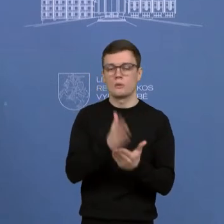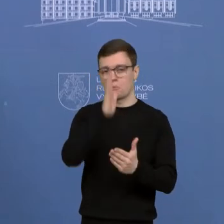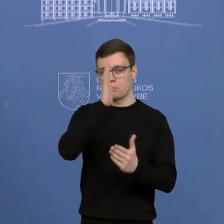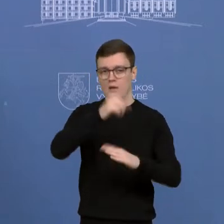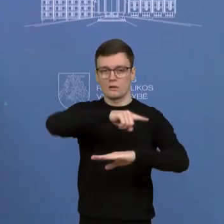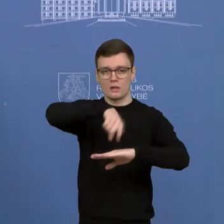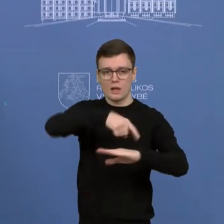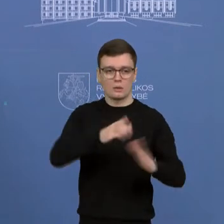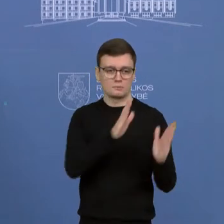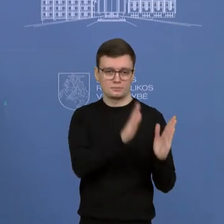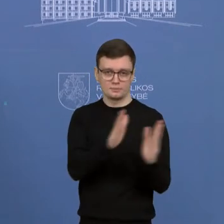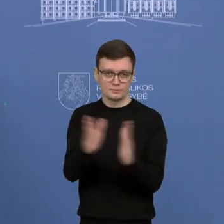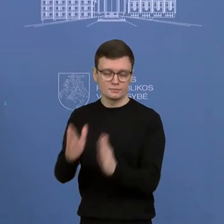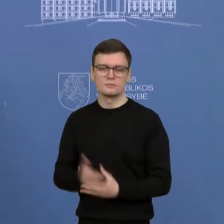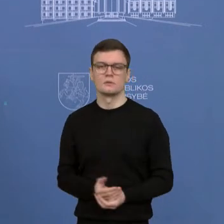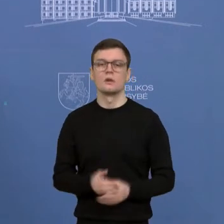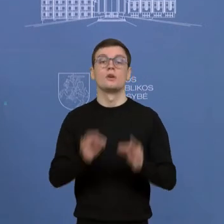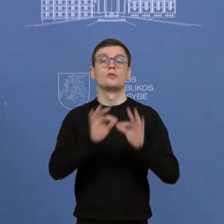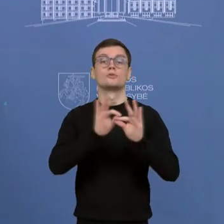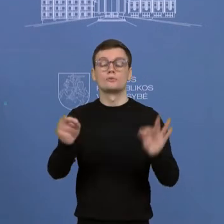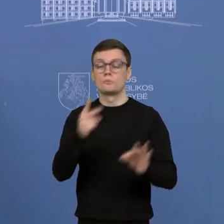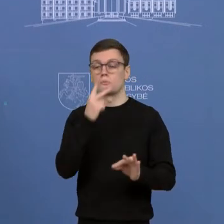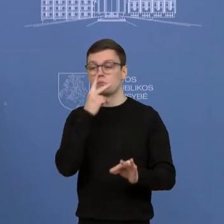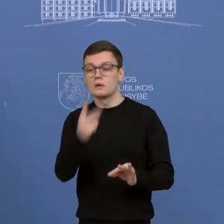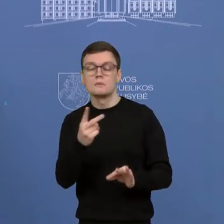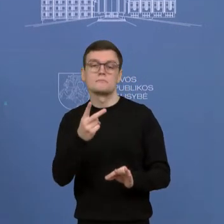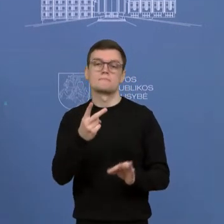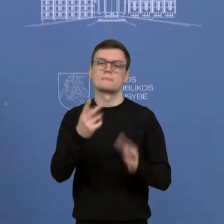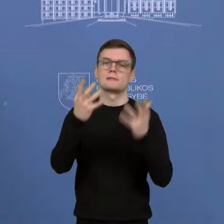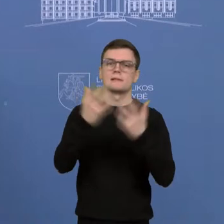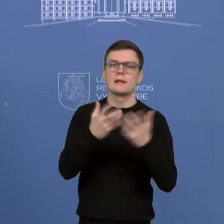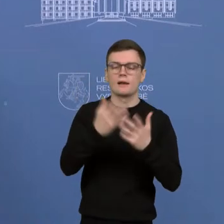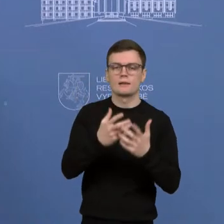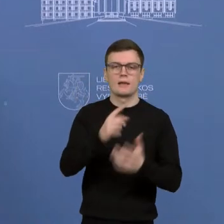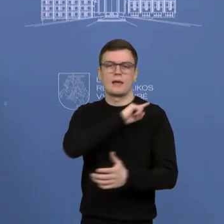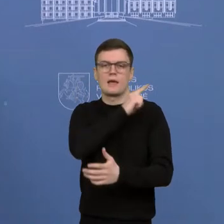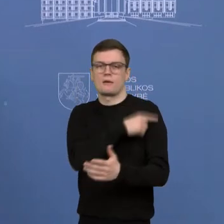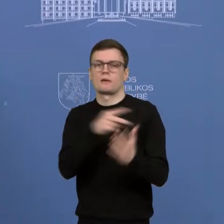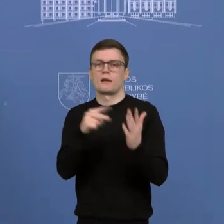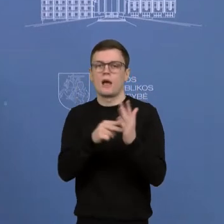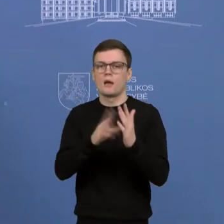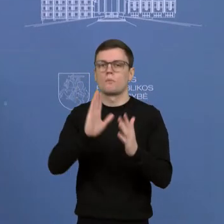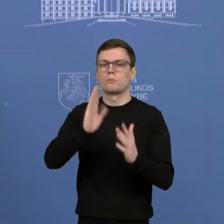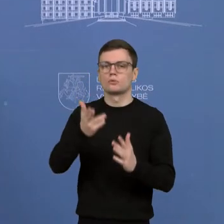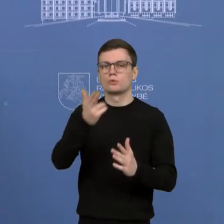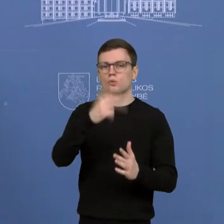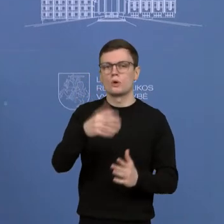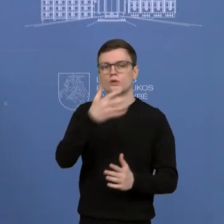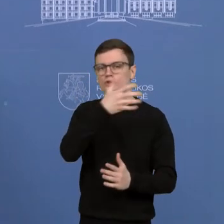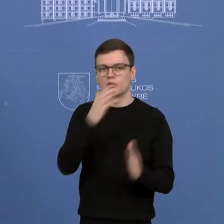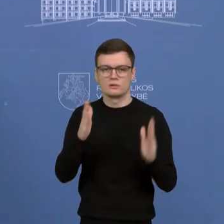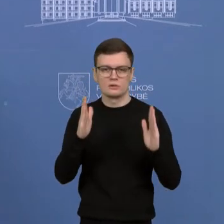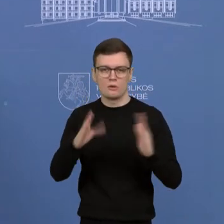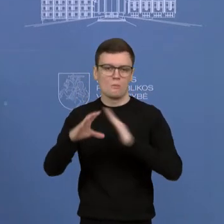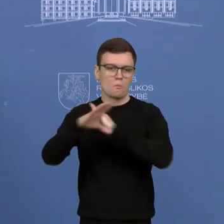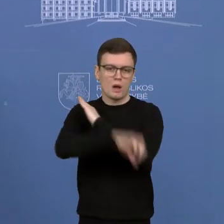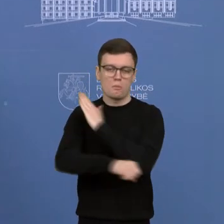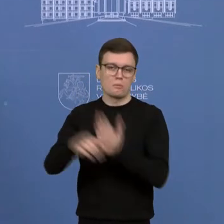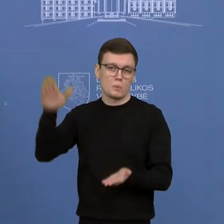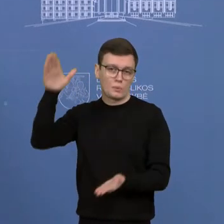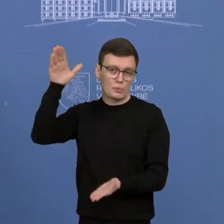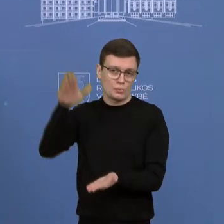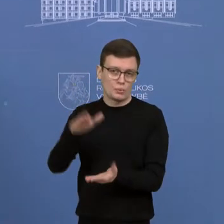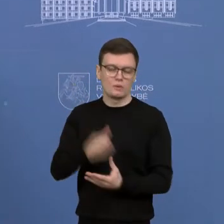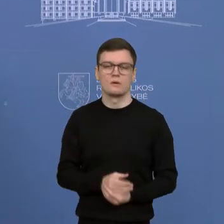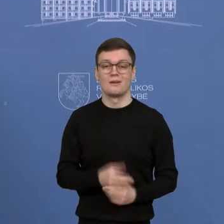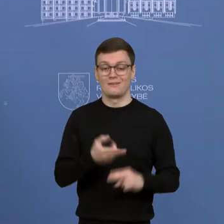5 metų laikotarpį, buvo pasiūlytas remiantis prielaida, kad energijos kainos turėtų mažėti nuo šildymo sezono pabaigos ir taip įmonė